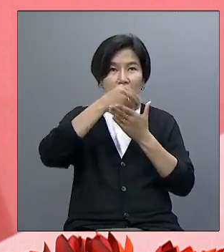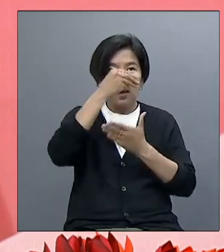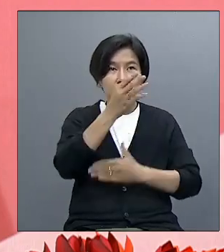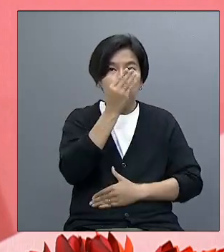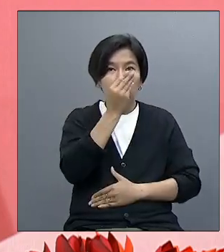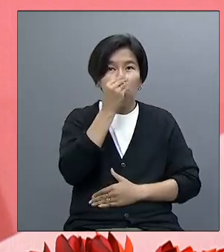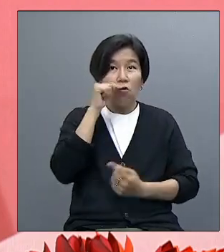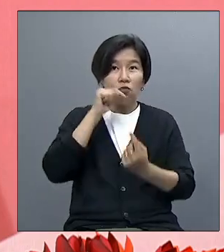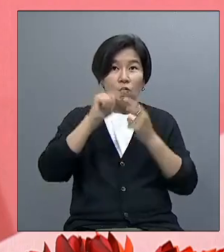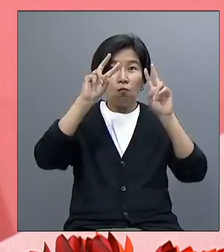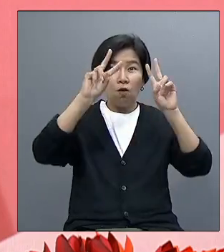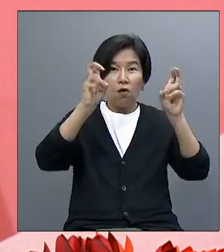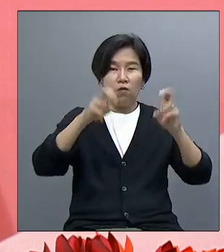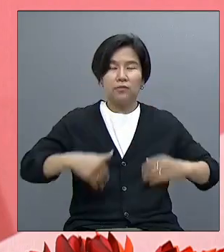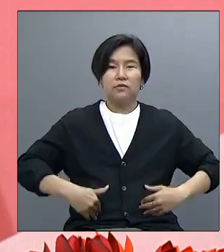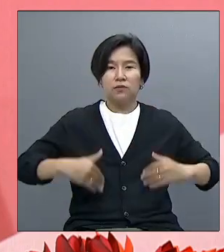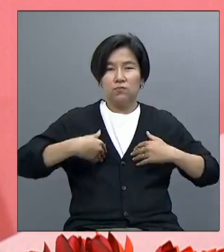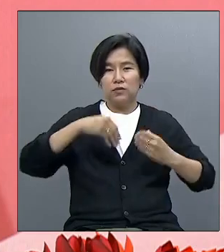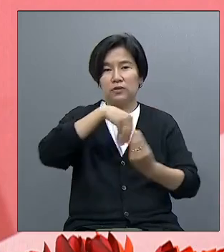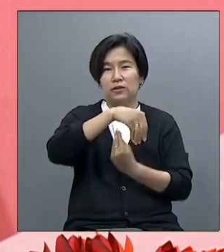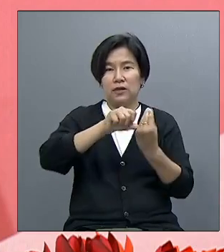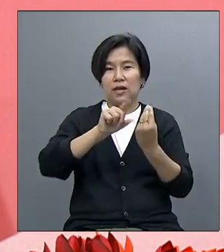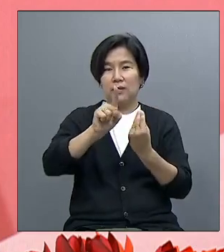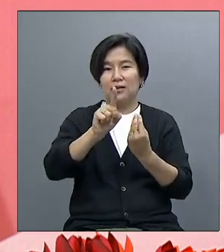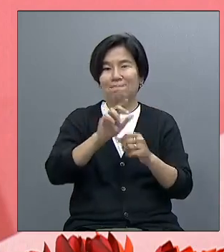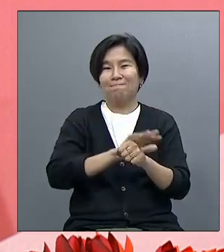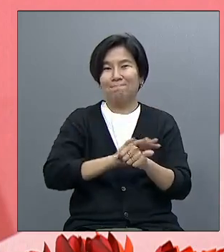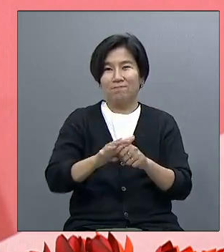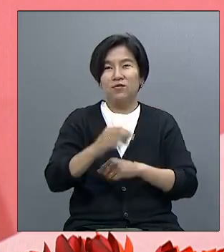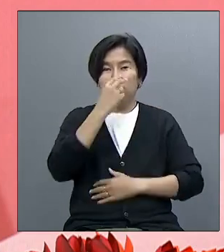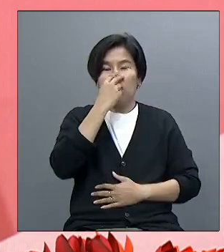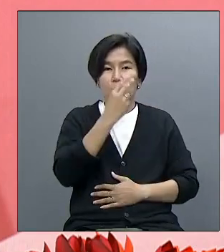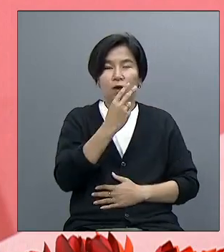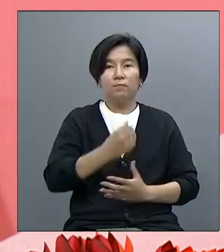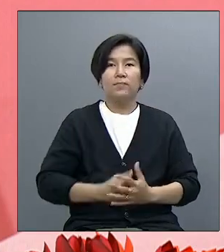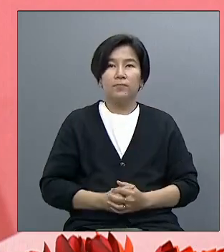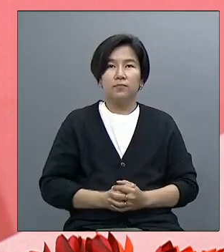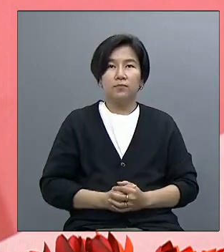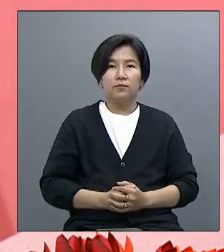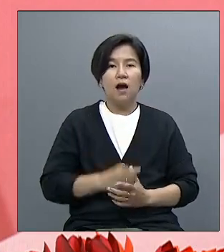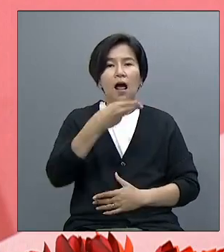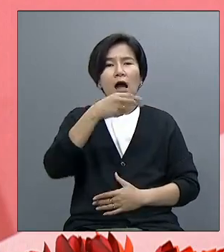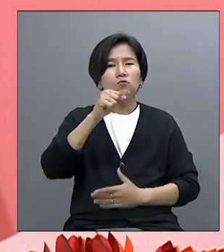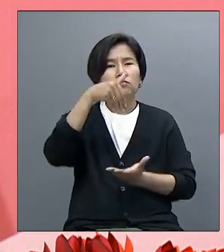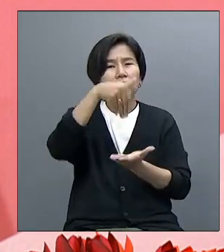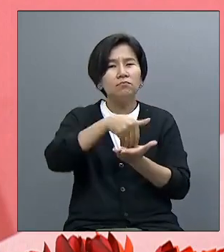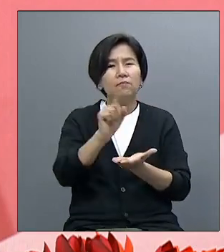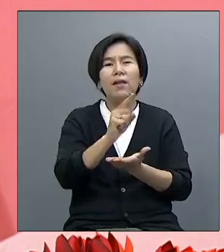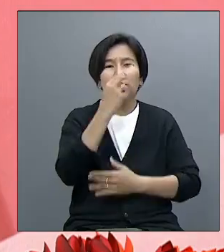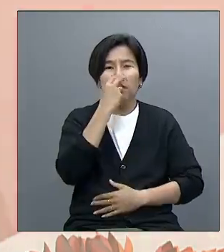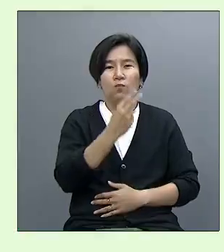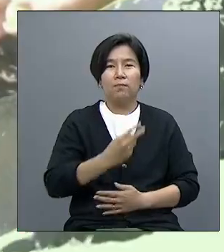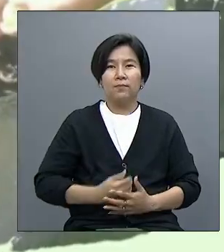ในเรื่องของการใช้ชีวิตโดยเศรษฐกิจพอเพียงในโคกหนองนาโมเดลครับที่นี่จะใช้หลักสูตรอะไรและเรียนกันแบบไหนติดตามได้เลย